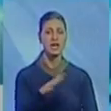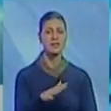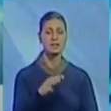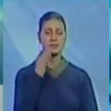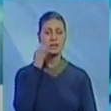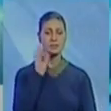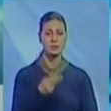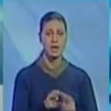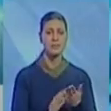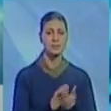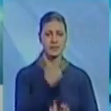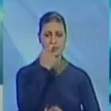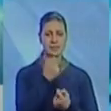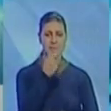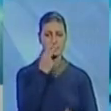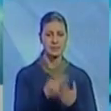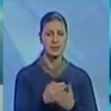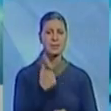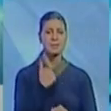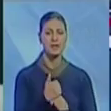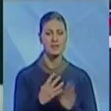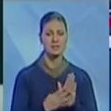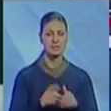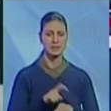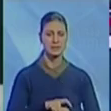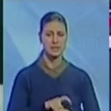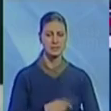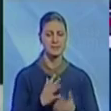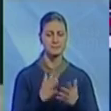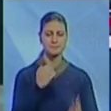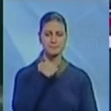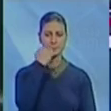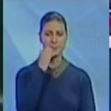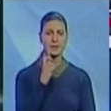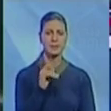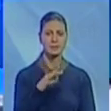გამოცდილება ამ მიმართულებით? დეტალები ნახეთ ჩვენს მთავარ გამოშვებაში. მადლობა, ეს მარიამ ბერძენიშვილი იყო.